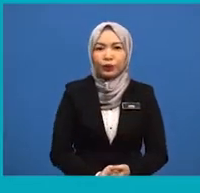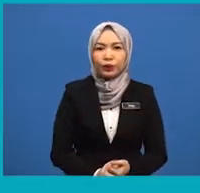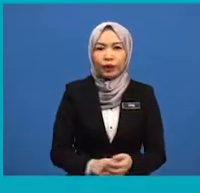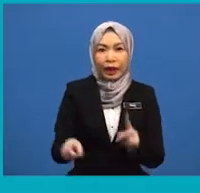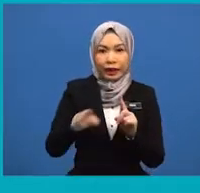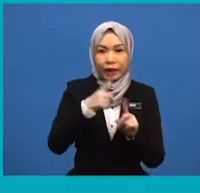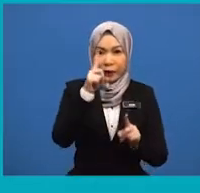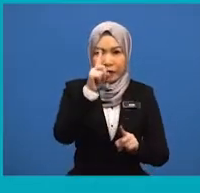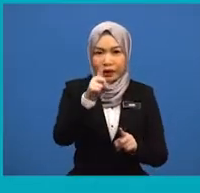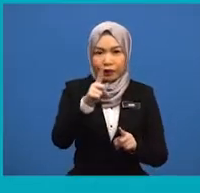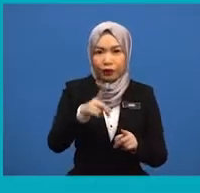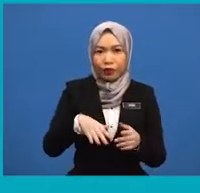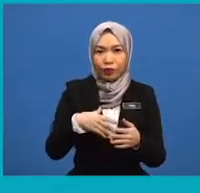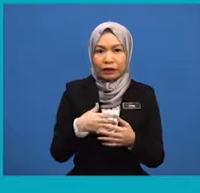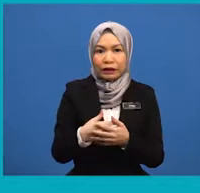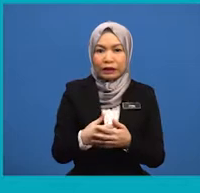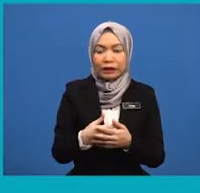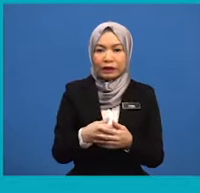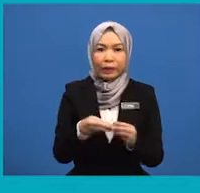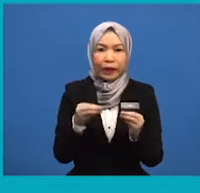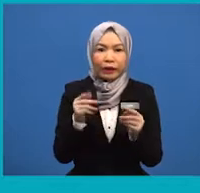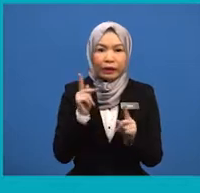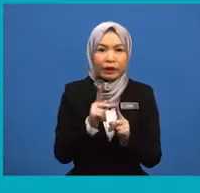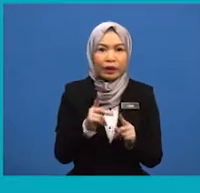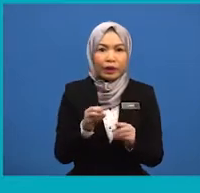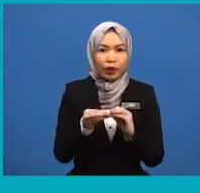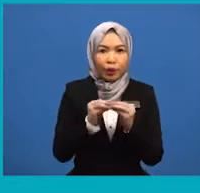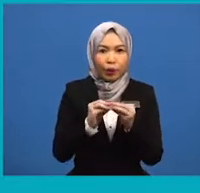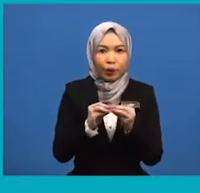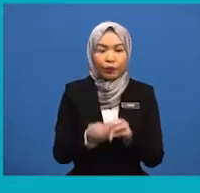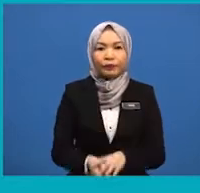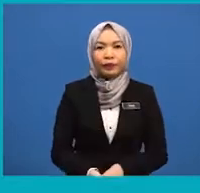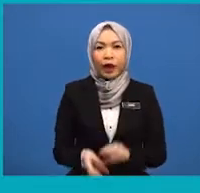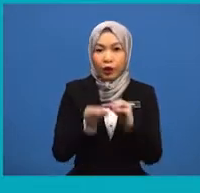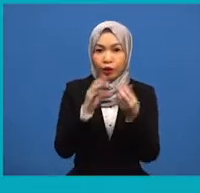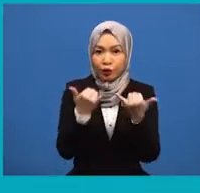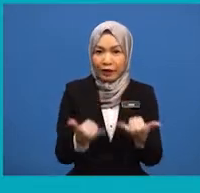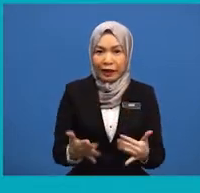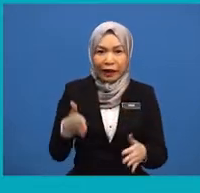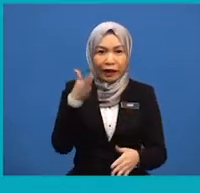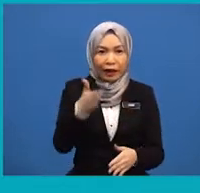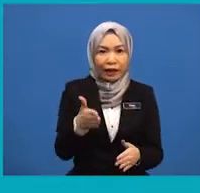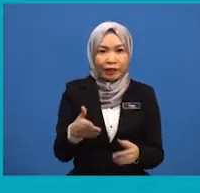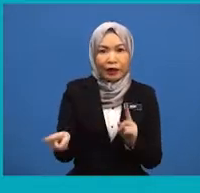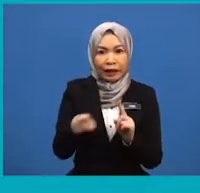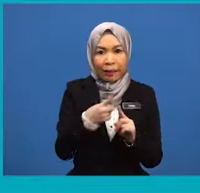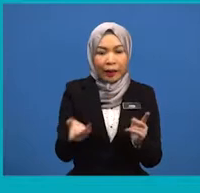Tambah 1 kepada nombor. Nombor sekarang akan bertambah menjadi